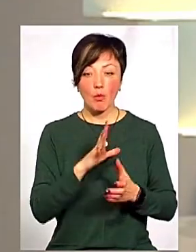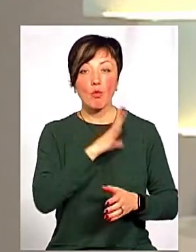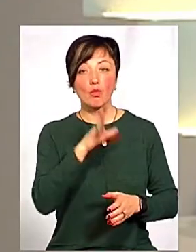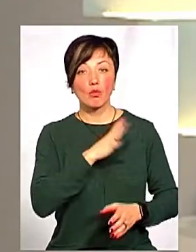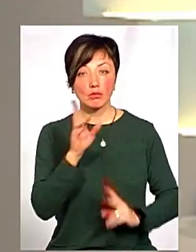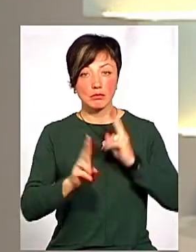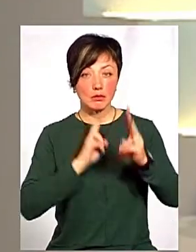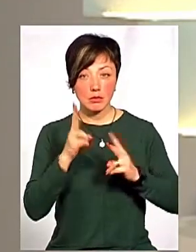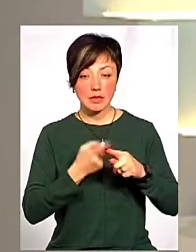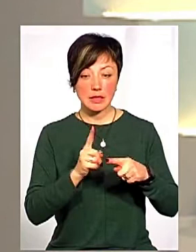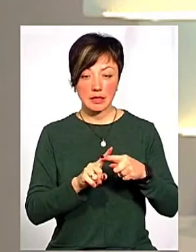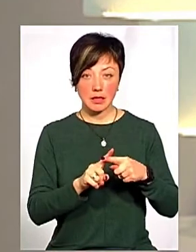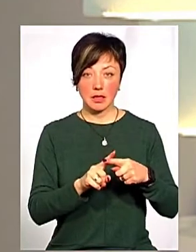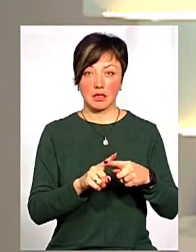оскаржував оті показники руками у суді?